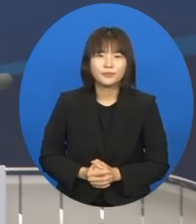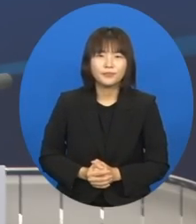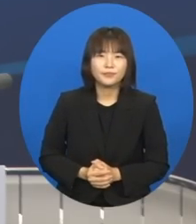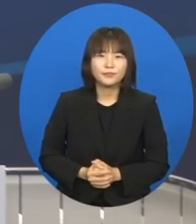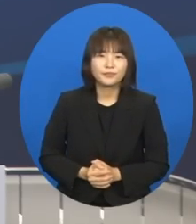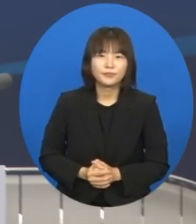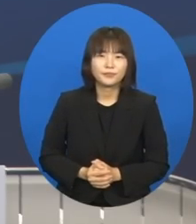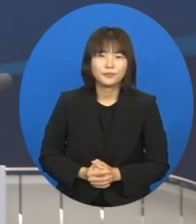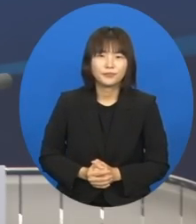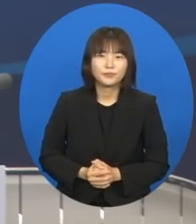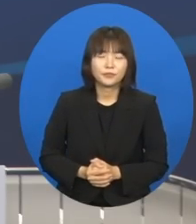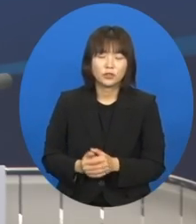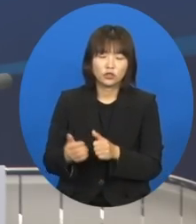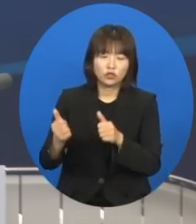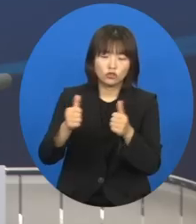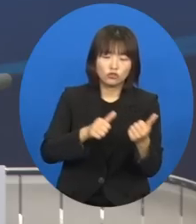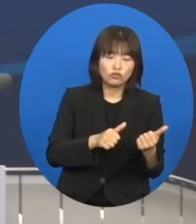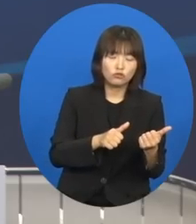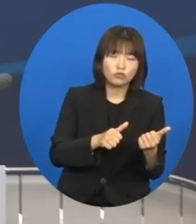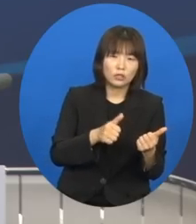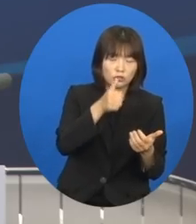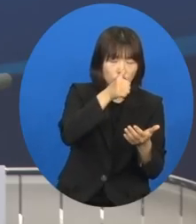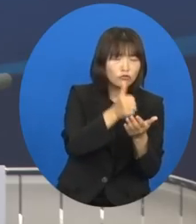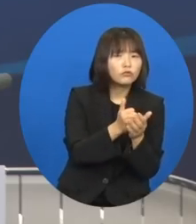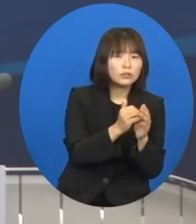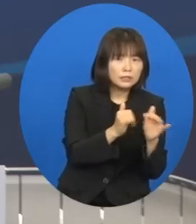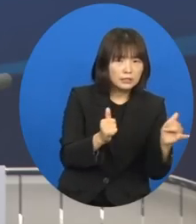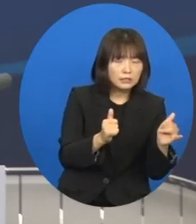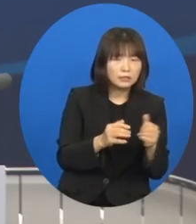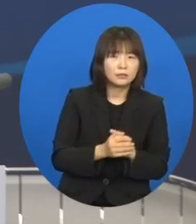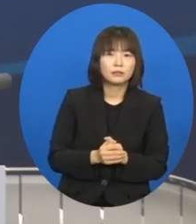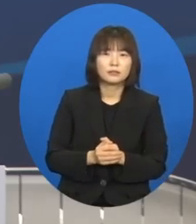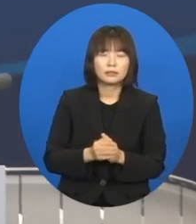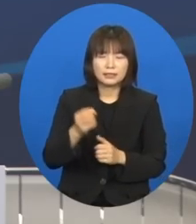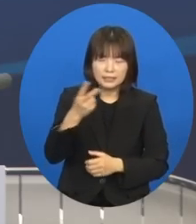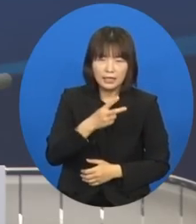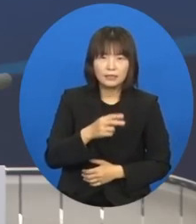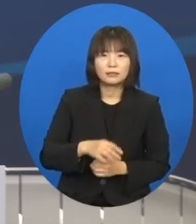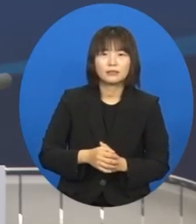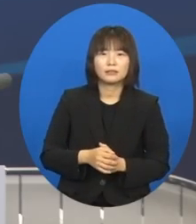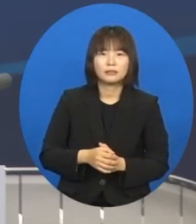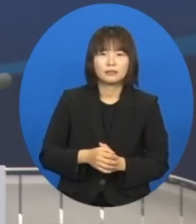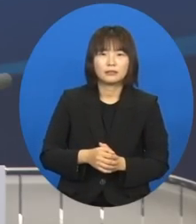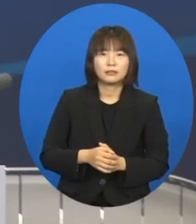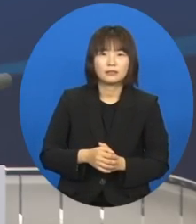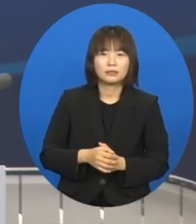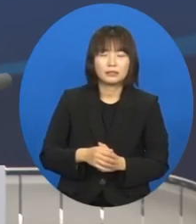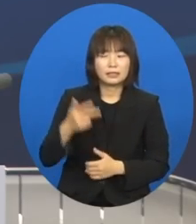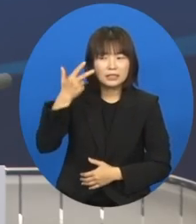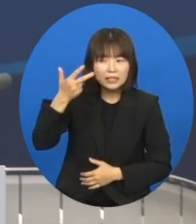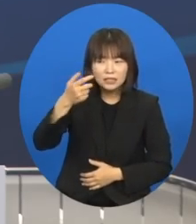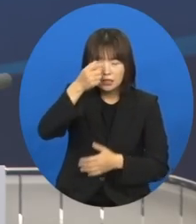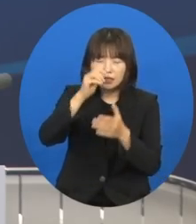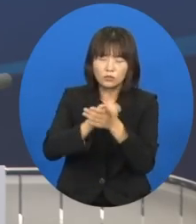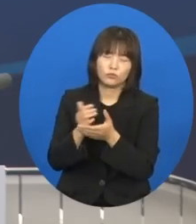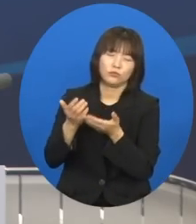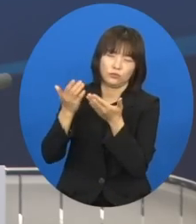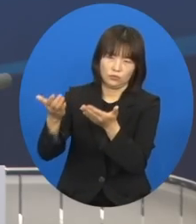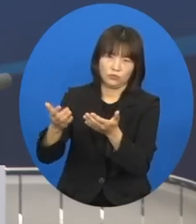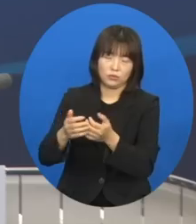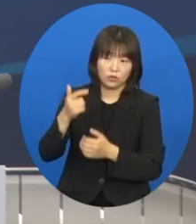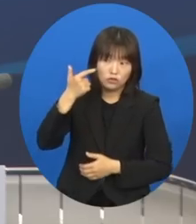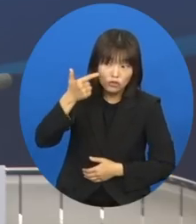죽을 것 같은 죄인이 3일에서 다시 7일 기도를 합니다. 6일째까지도 아무 응답이 없어요.